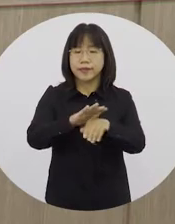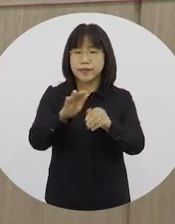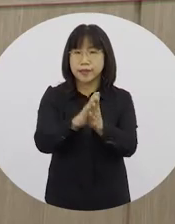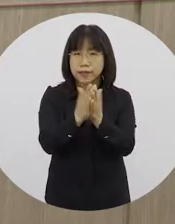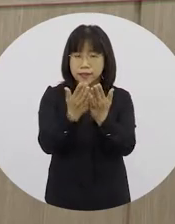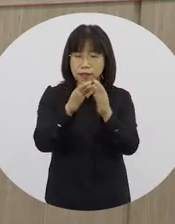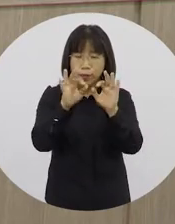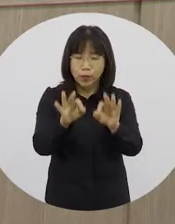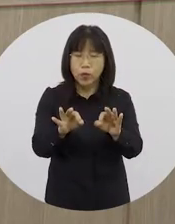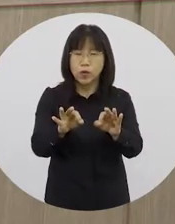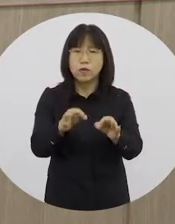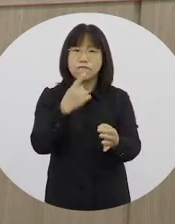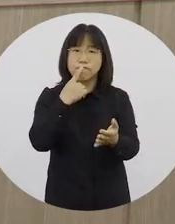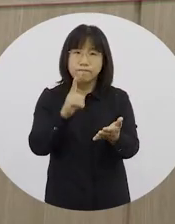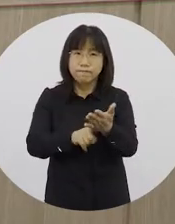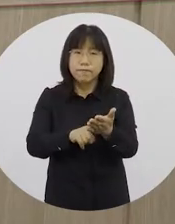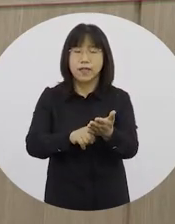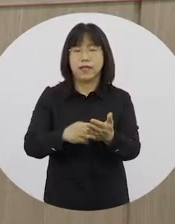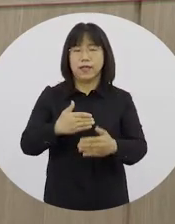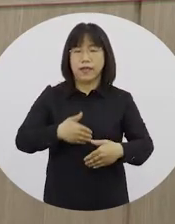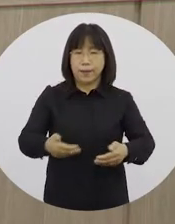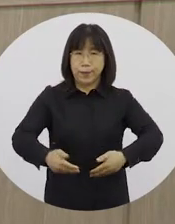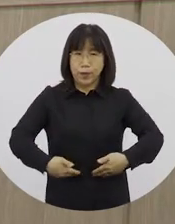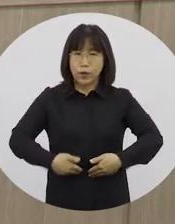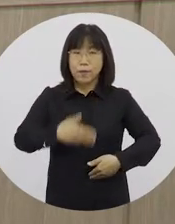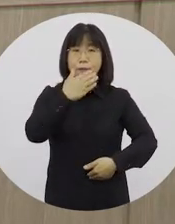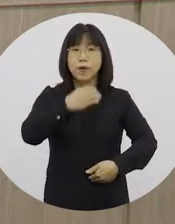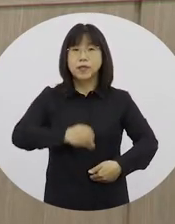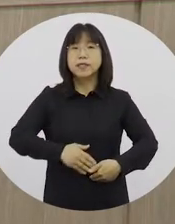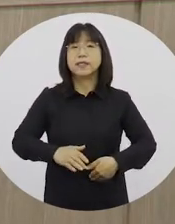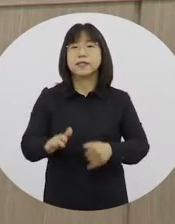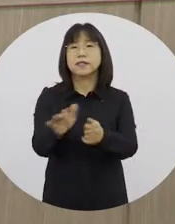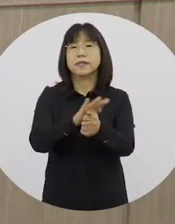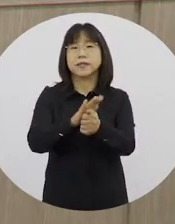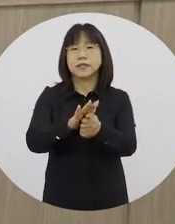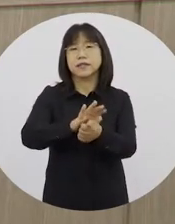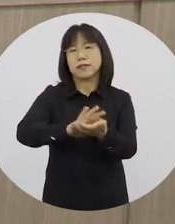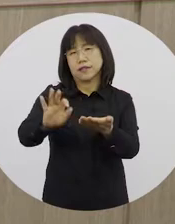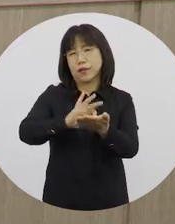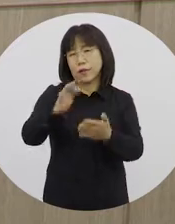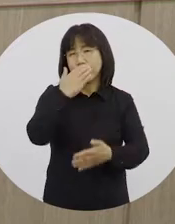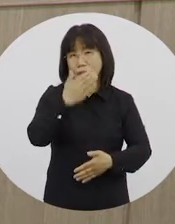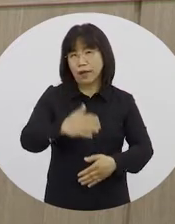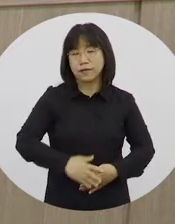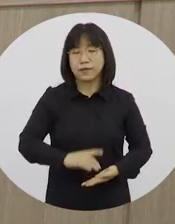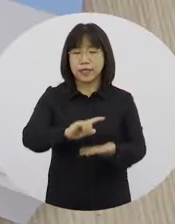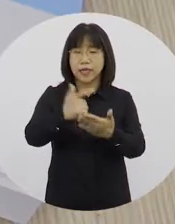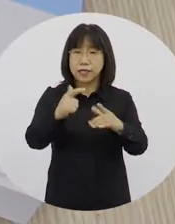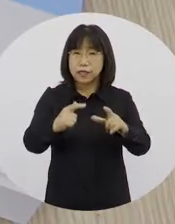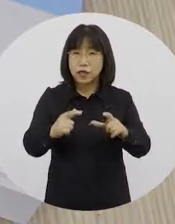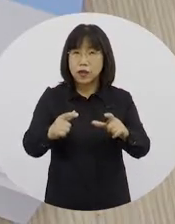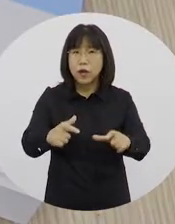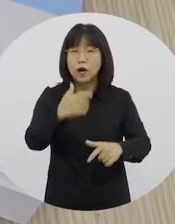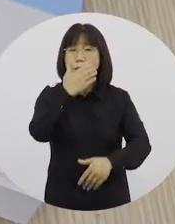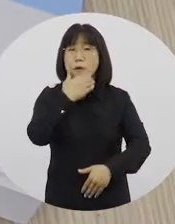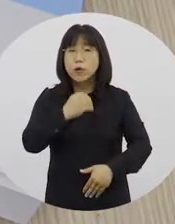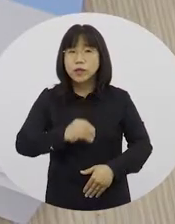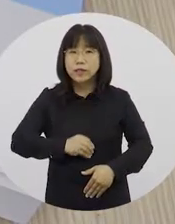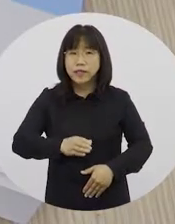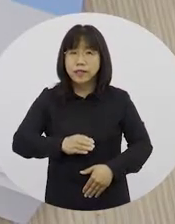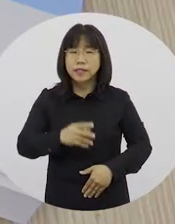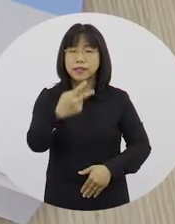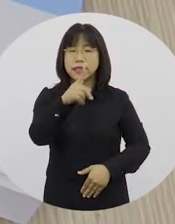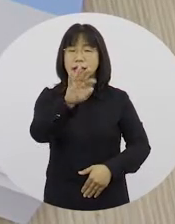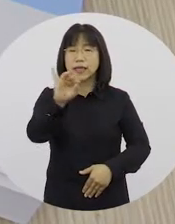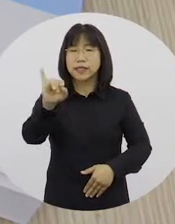이번에 제작된 책자를 통해 국민들이 보다 쉽게 필요한 복지 서비스를 이용했으면 좋겠습니다. 강서복지